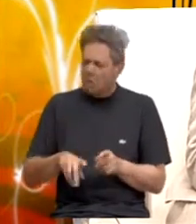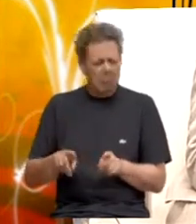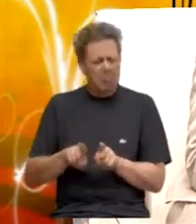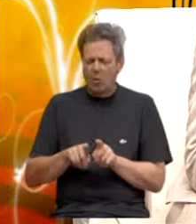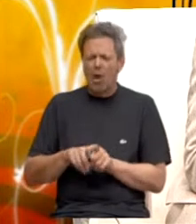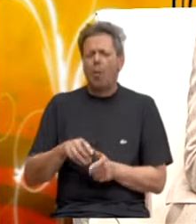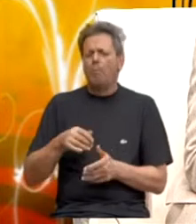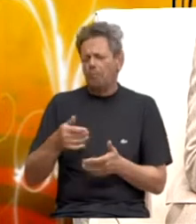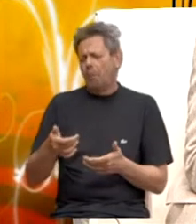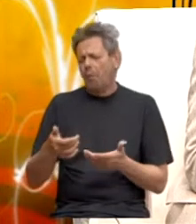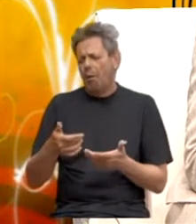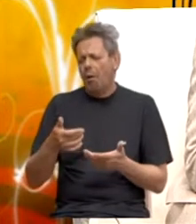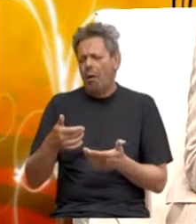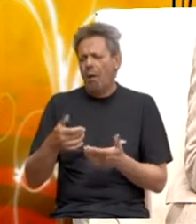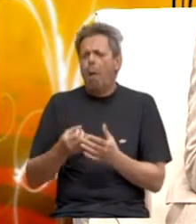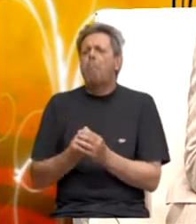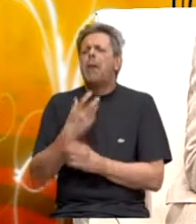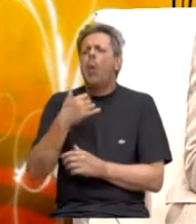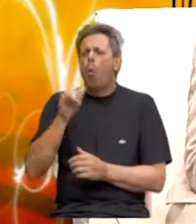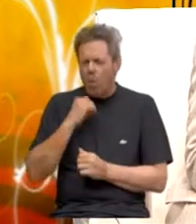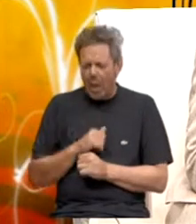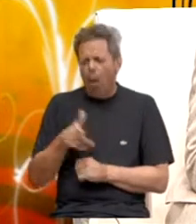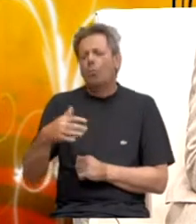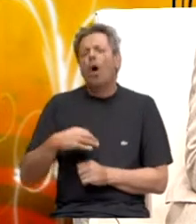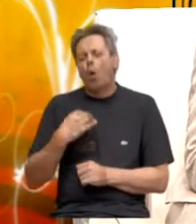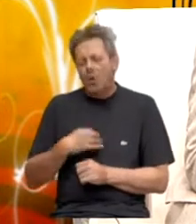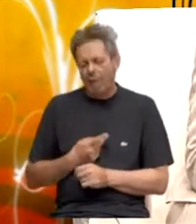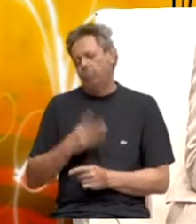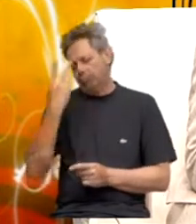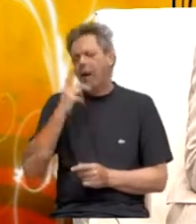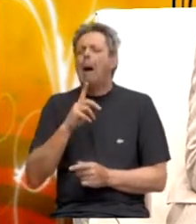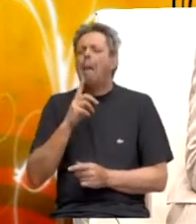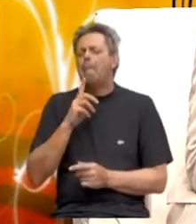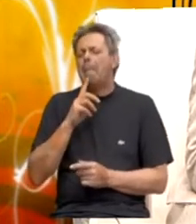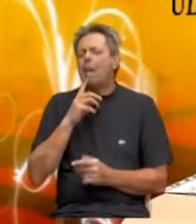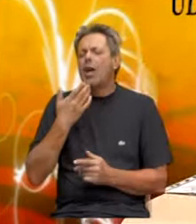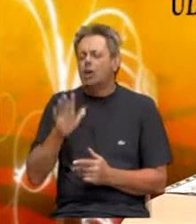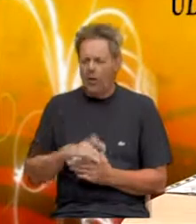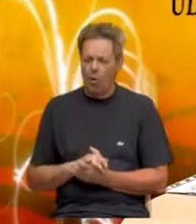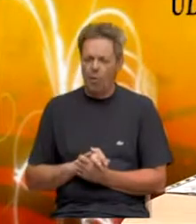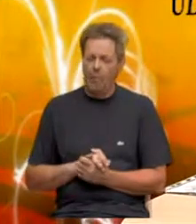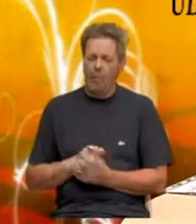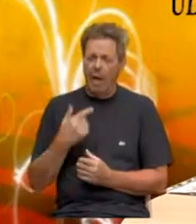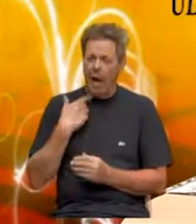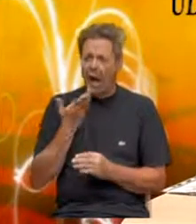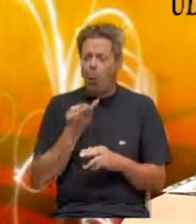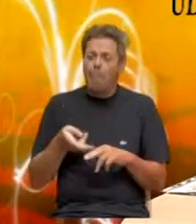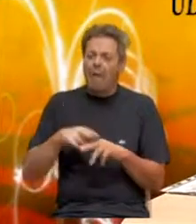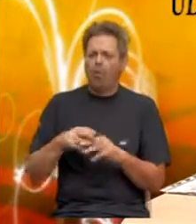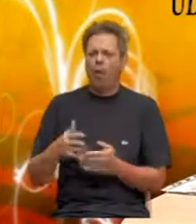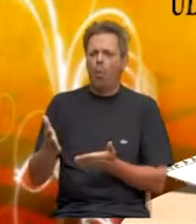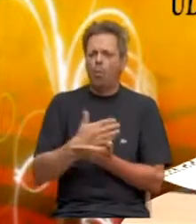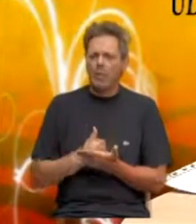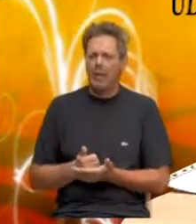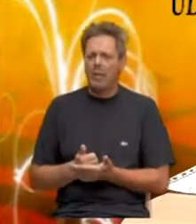suncokretovog ulja zamijeni za maslinovo. Onda je ono zdravo, u stvari manje je štetno. Tako je. Evo. Ali isto ako se prekomjerno uzima, kao što ste